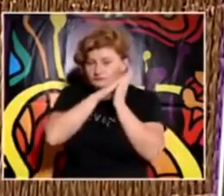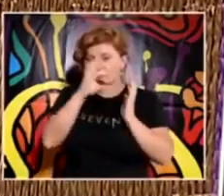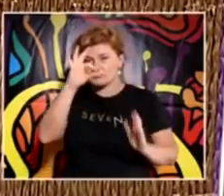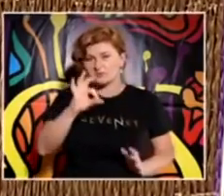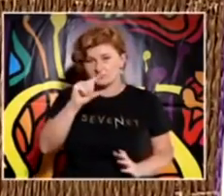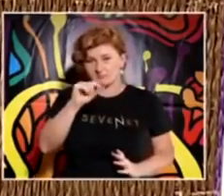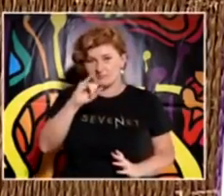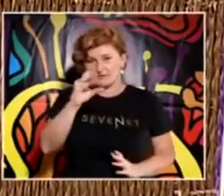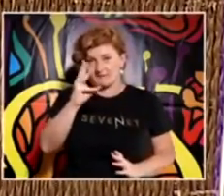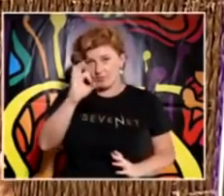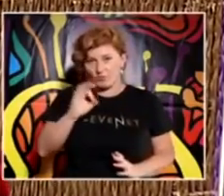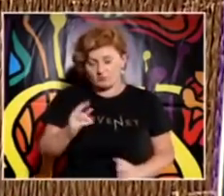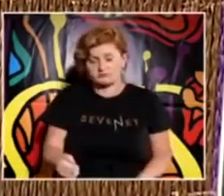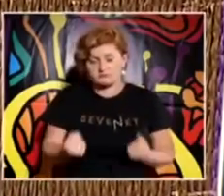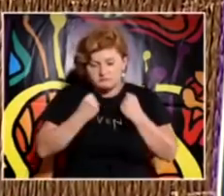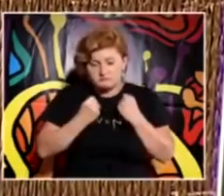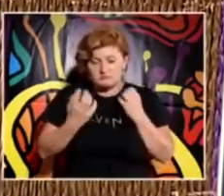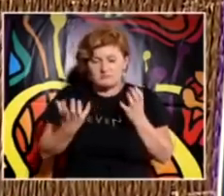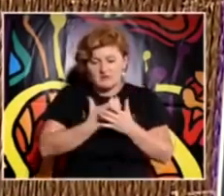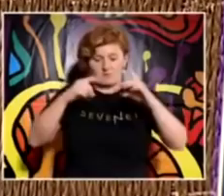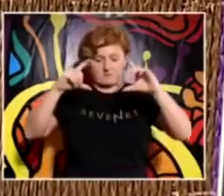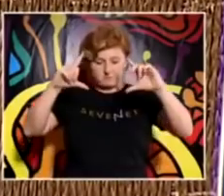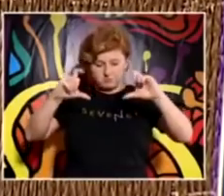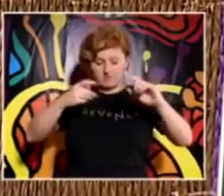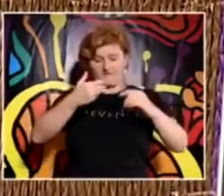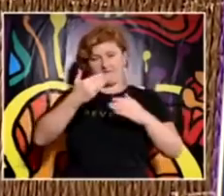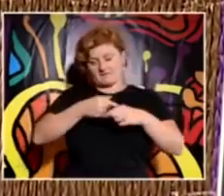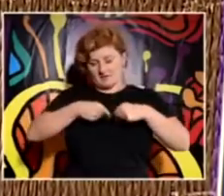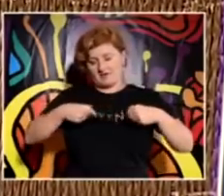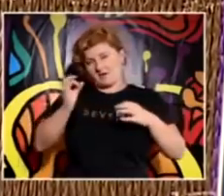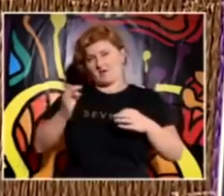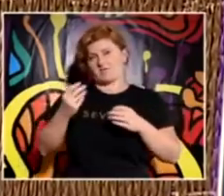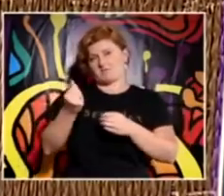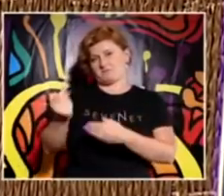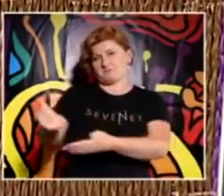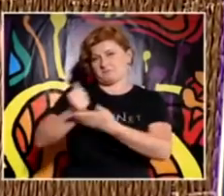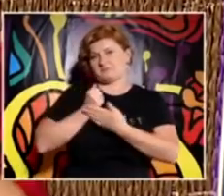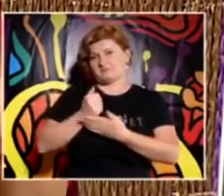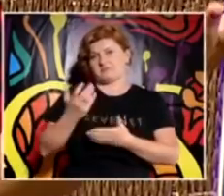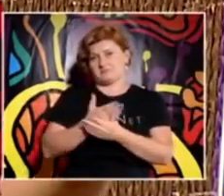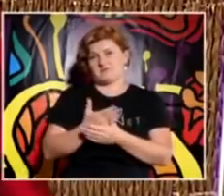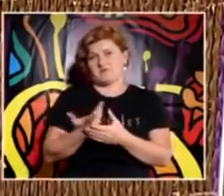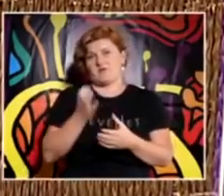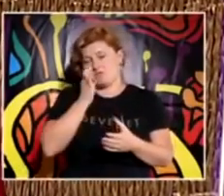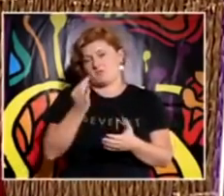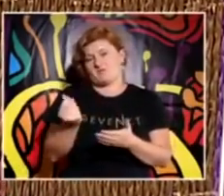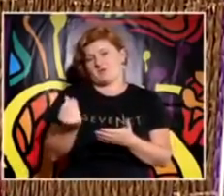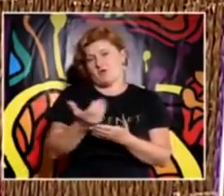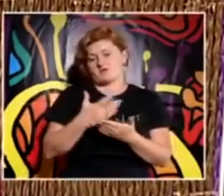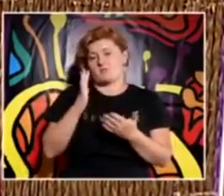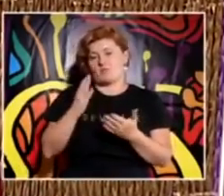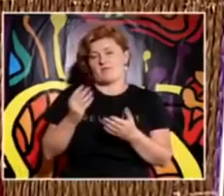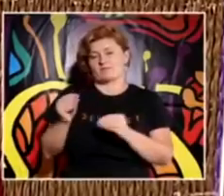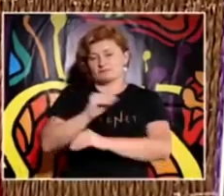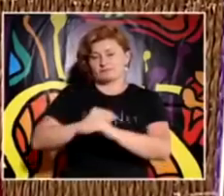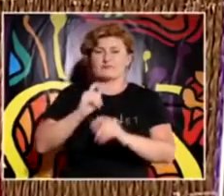fotkę w górach i za to można naprawdę dostać dobre pieniądze, które potem oczywiście przeznaczysz na podróże.